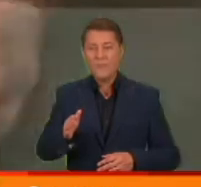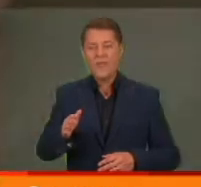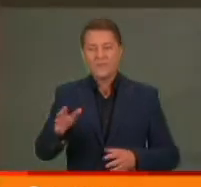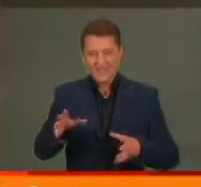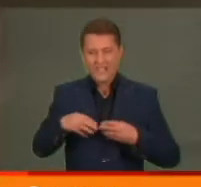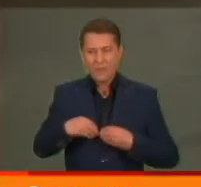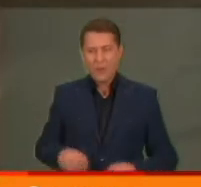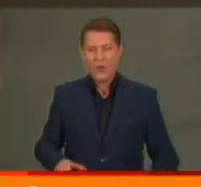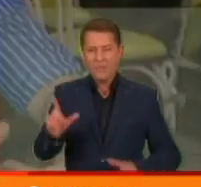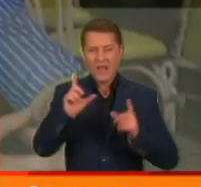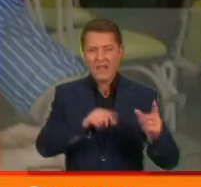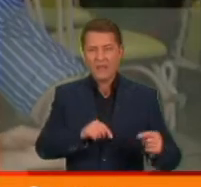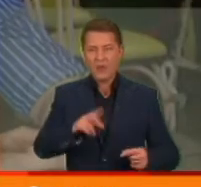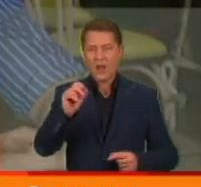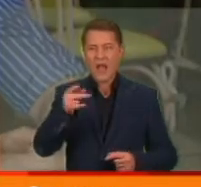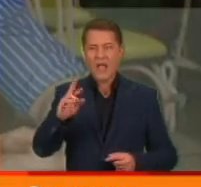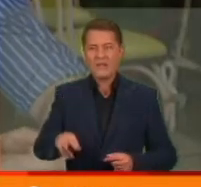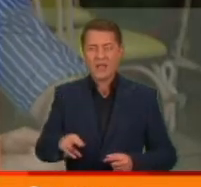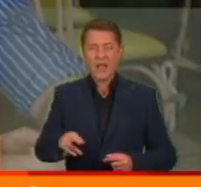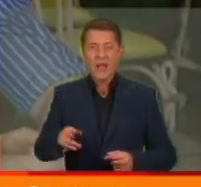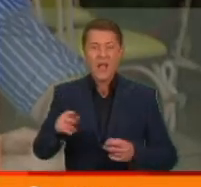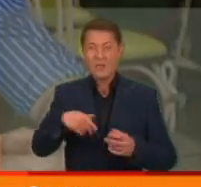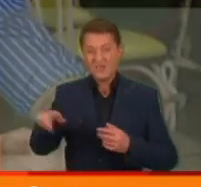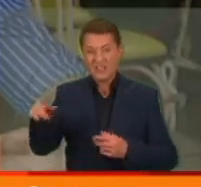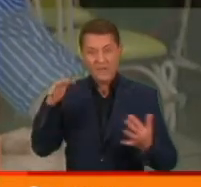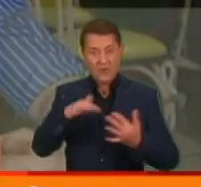тобою. Зрештою, Катя пішла воювати, а я лишився вдома.